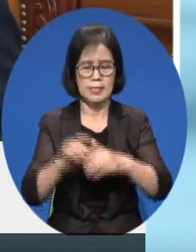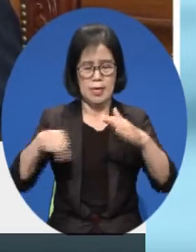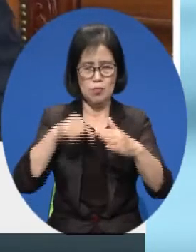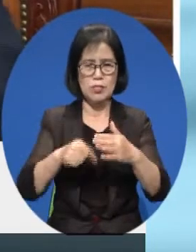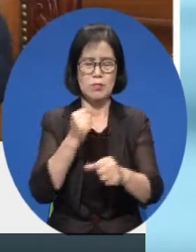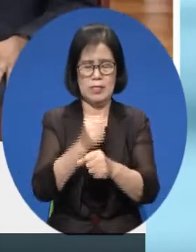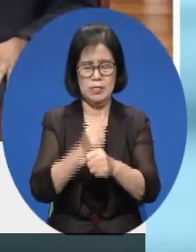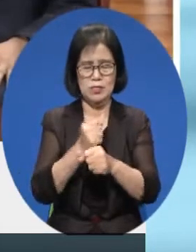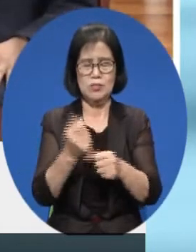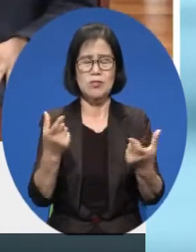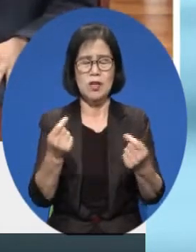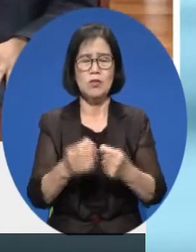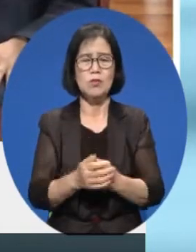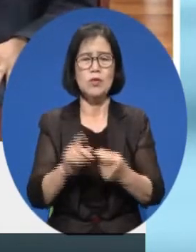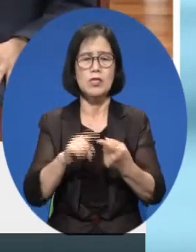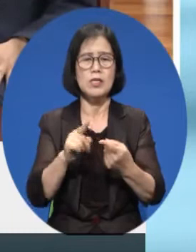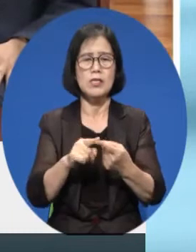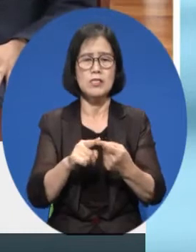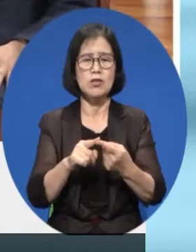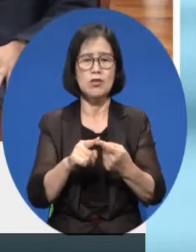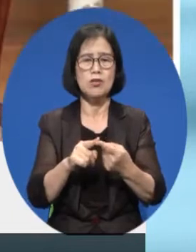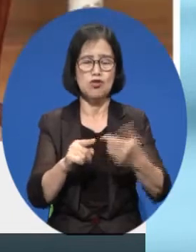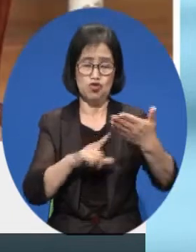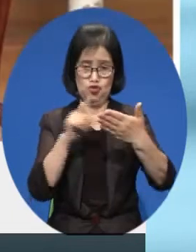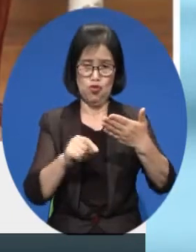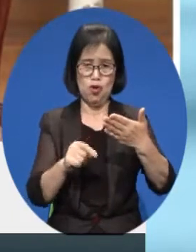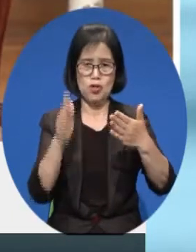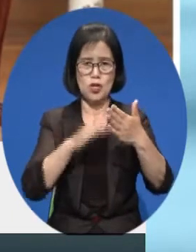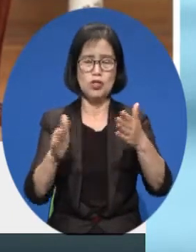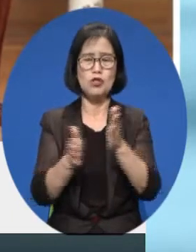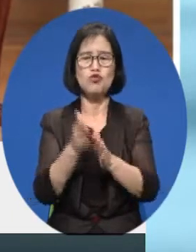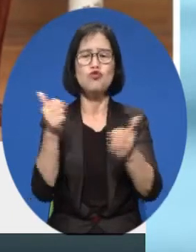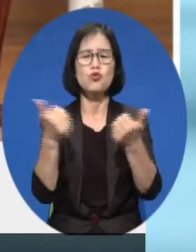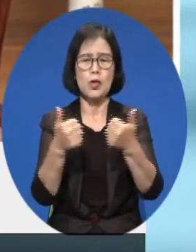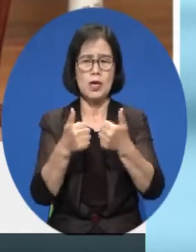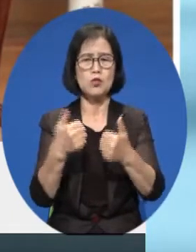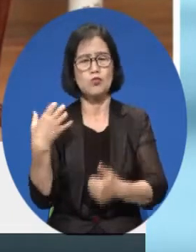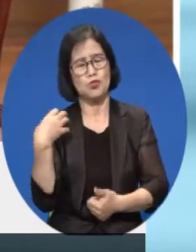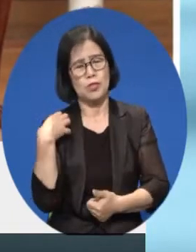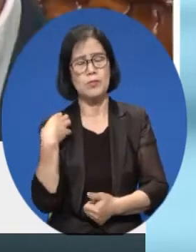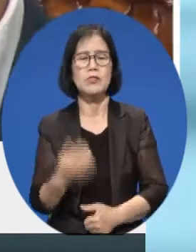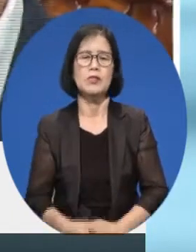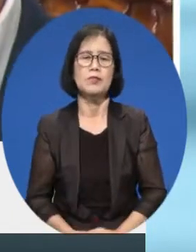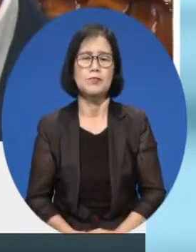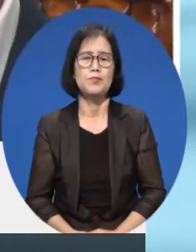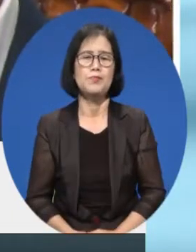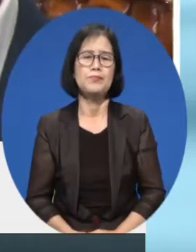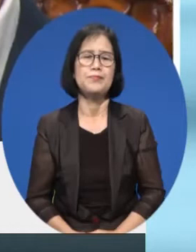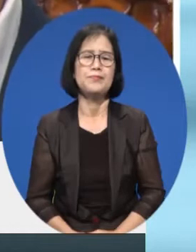있는 것 같고요. 여기에서 만약에 전선이 그어지면 9월 정기국회도 상당히 부담스러워지는 상황이 될 거거든요.